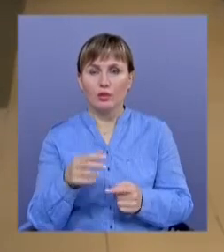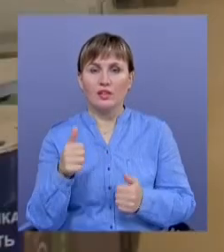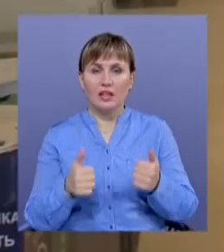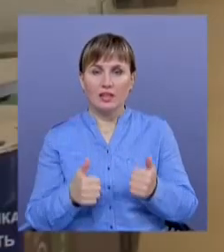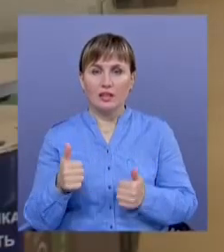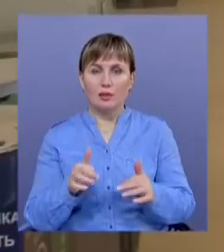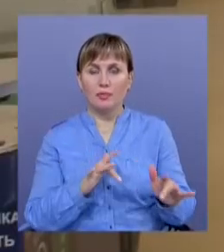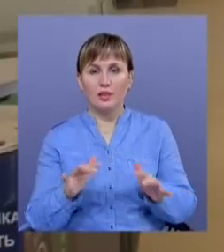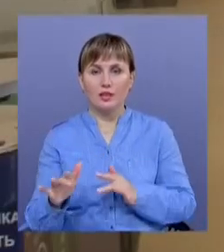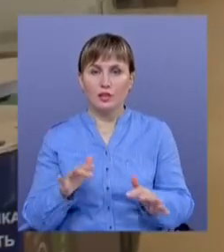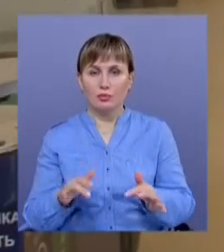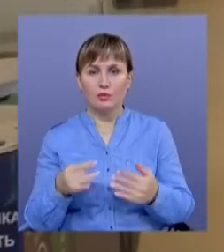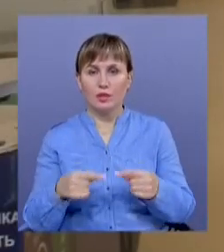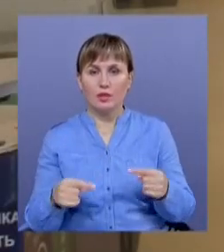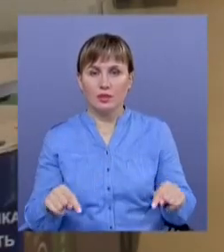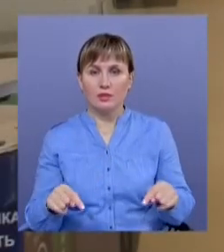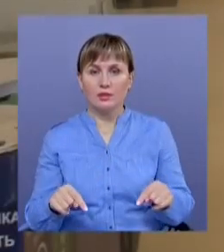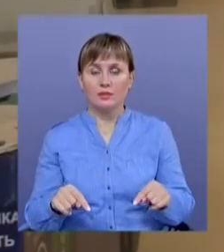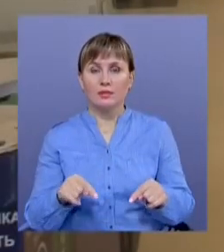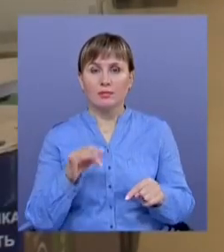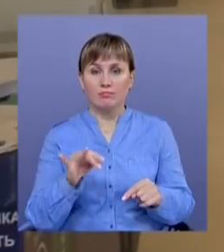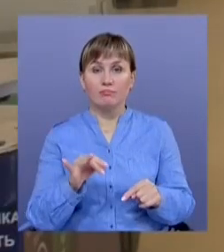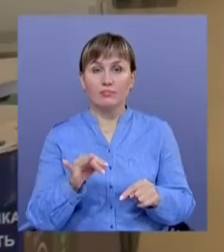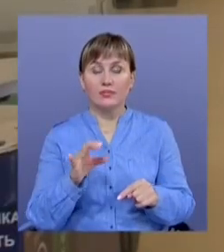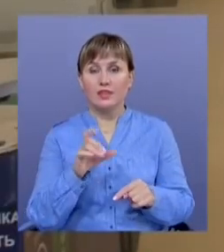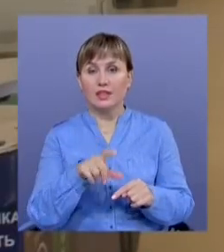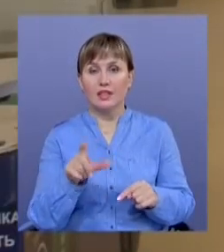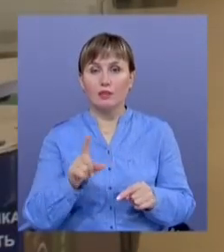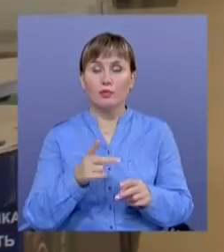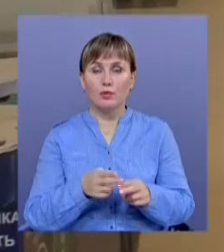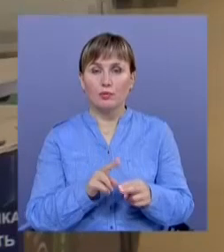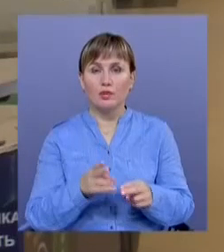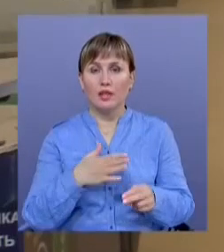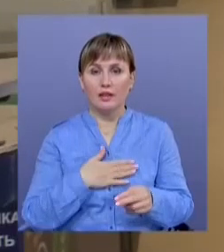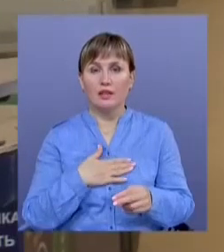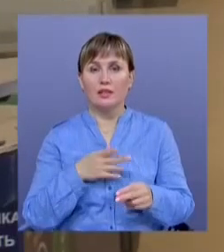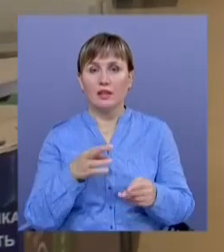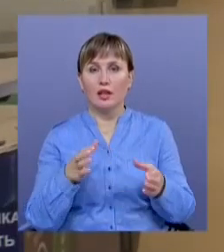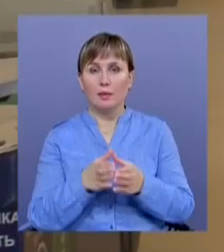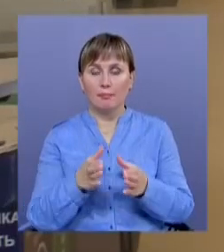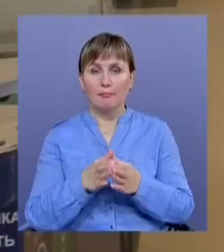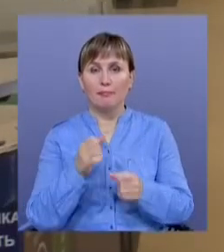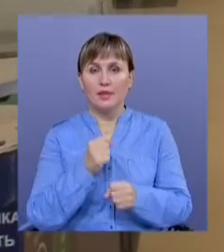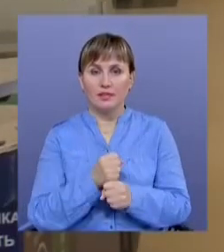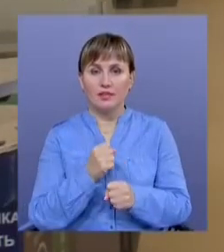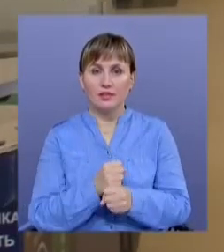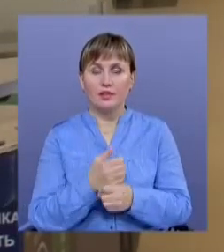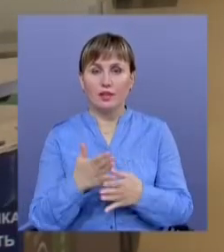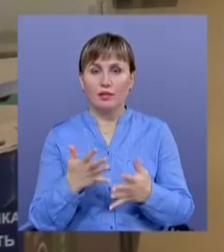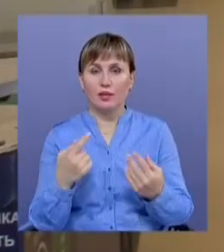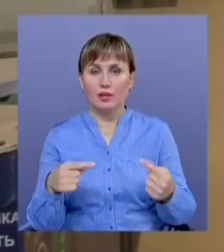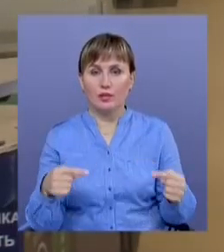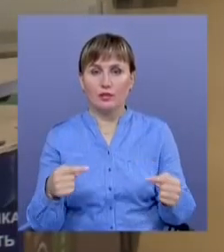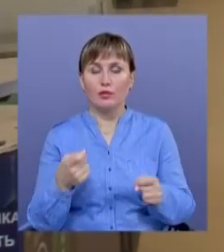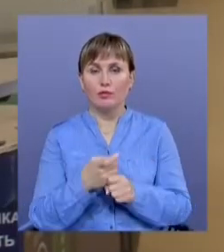тендерных процедур, касательно коротких сроков контрактования с клиентами, потому что для нас, как для компании, производящей там какую-либо